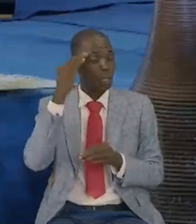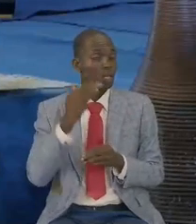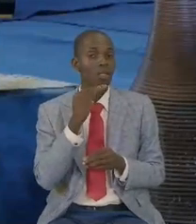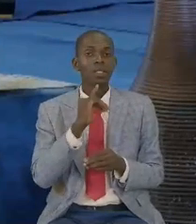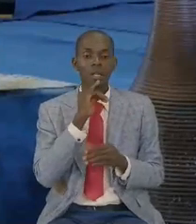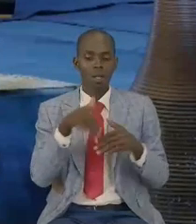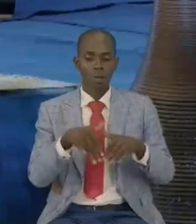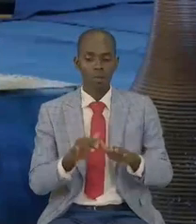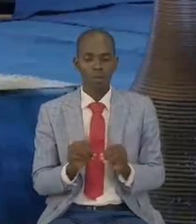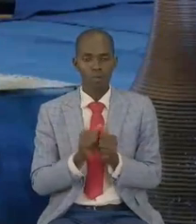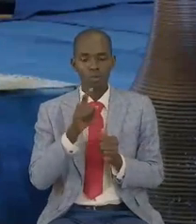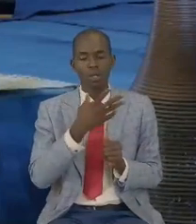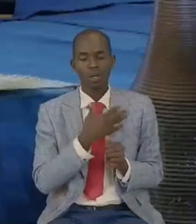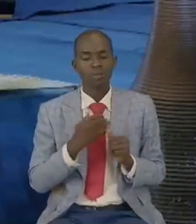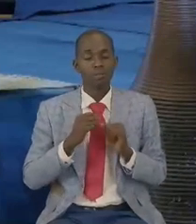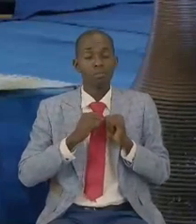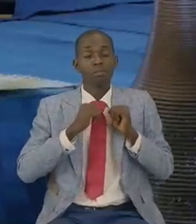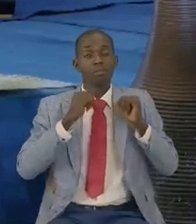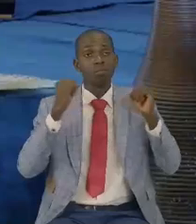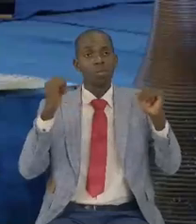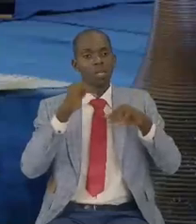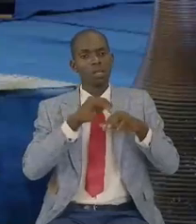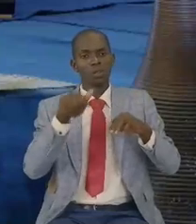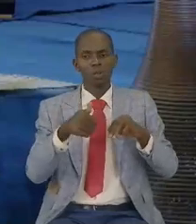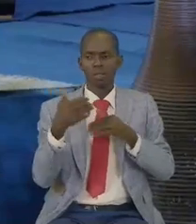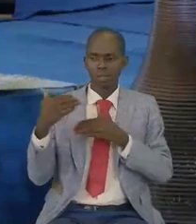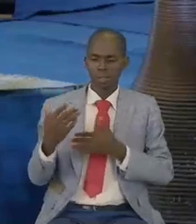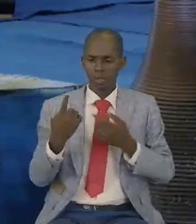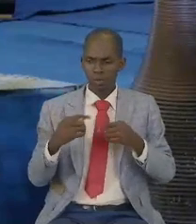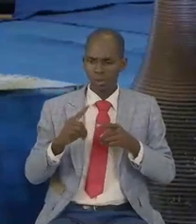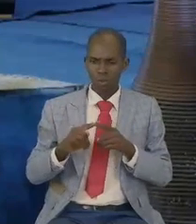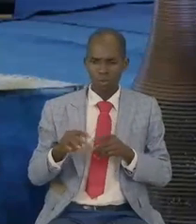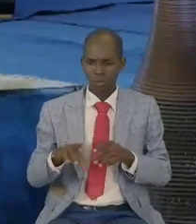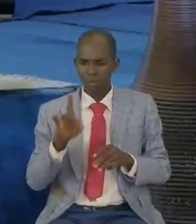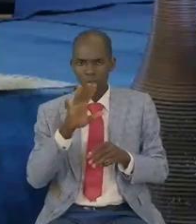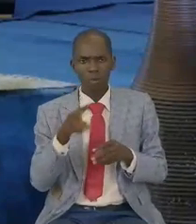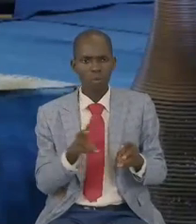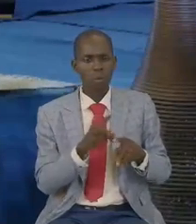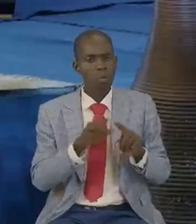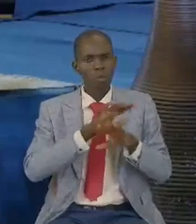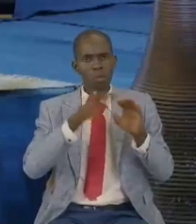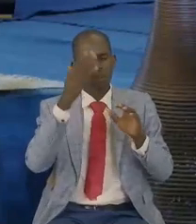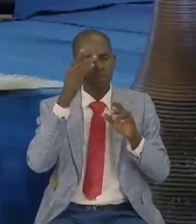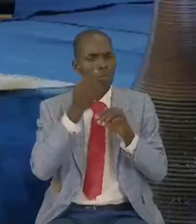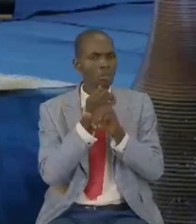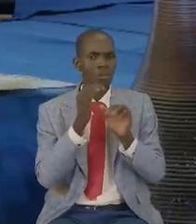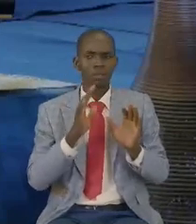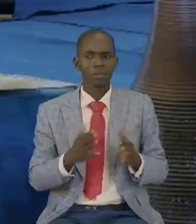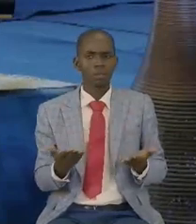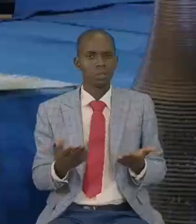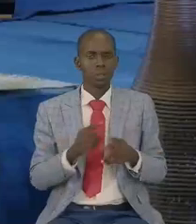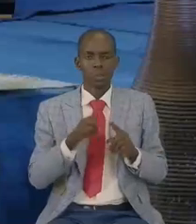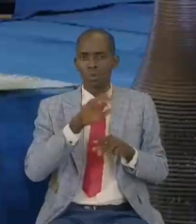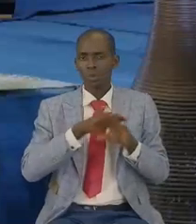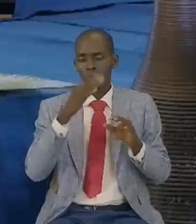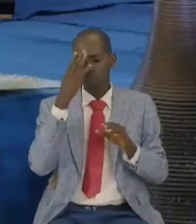l'au-delà et tu essaies de trouver ton chemin, mais tu ne connaissais pas le Sauveur, tu ne connaissais pas le